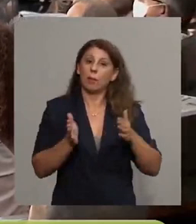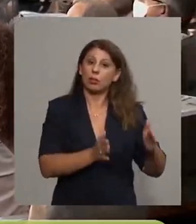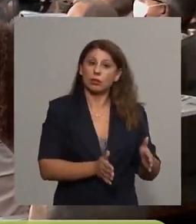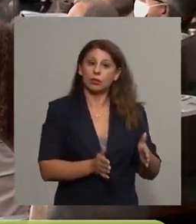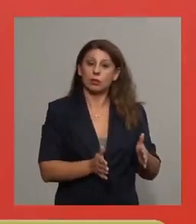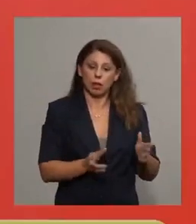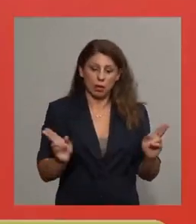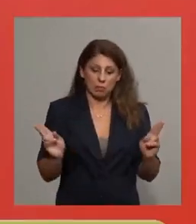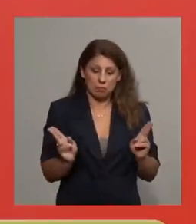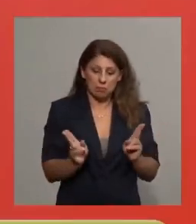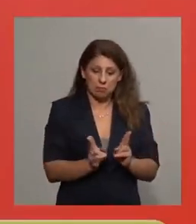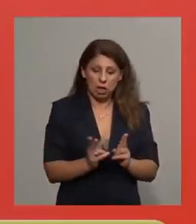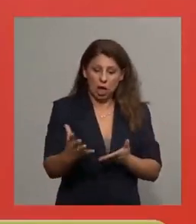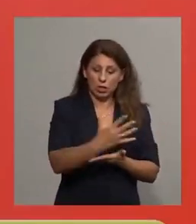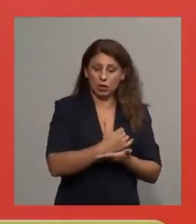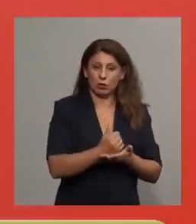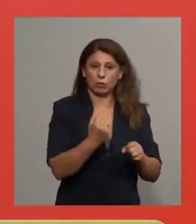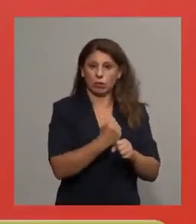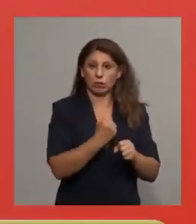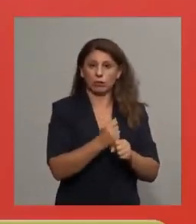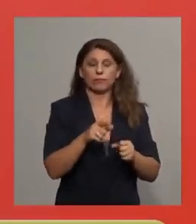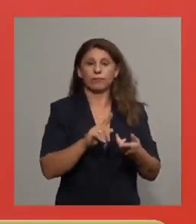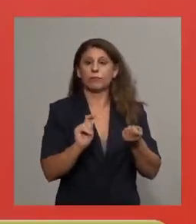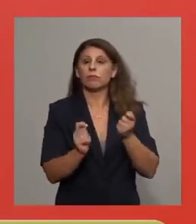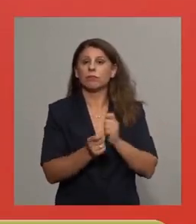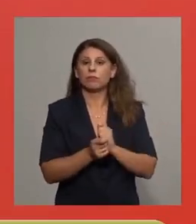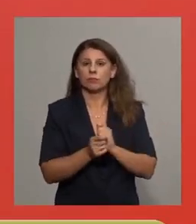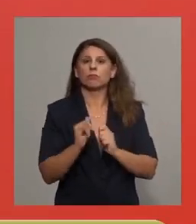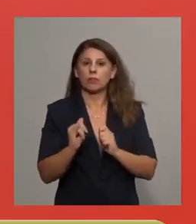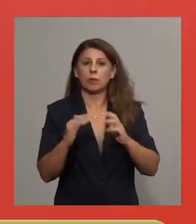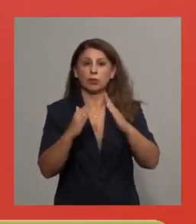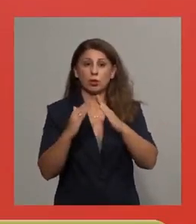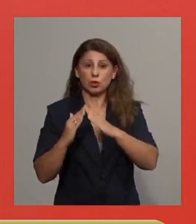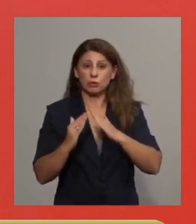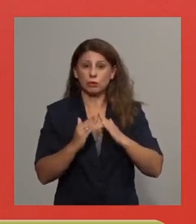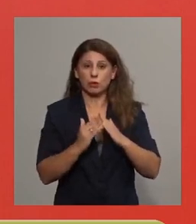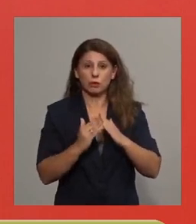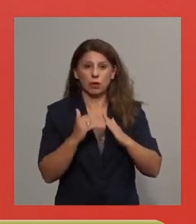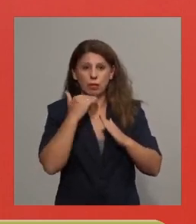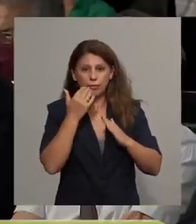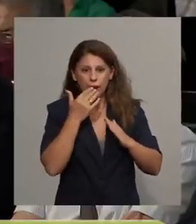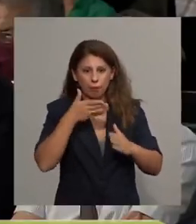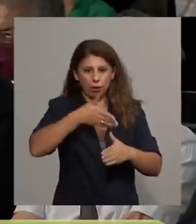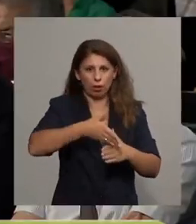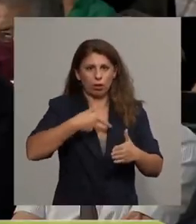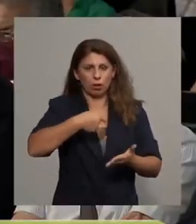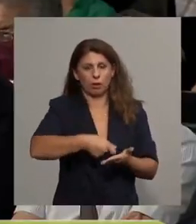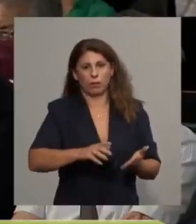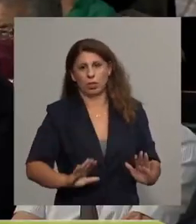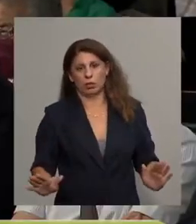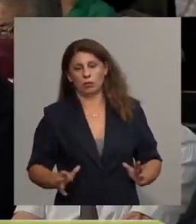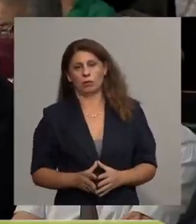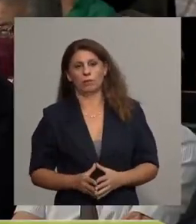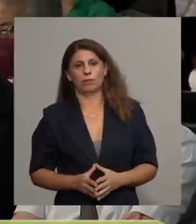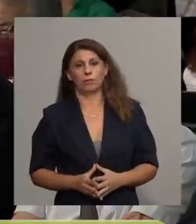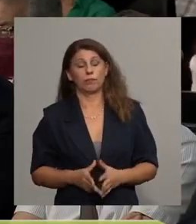των εισοδημάτων των εργαζομένων μετατρέπει και τη στέγαση σε άπιαστο όνειρο. Σε